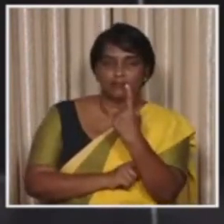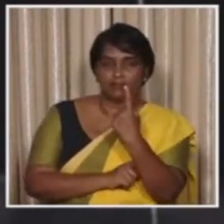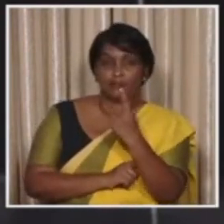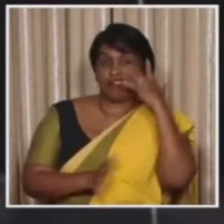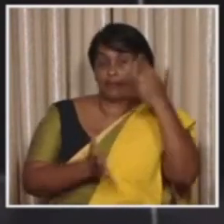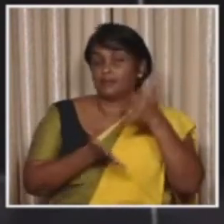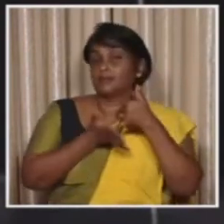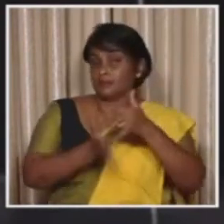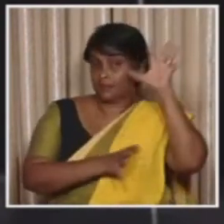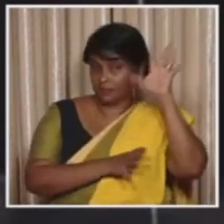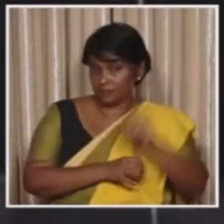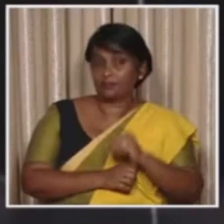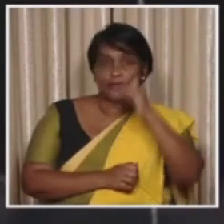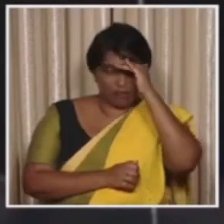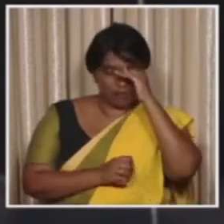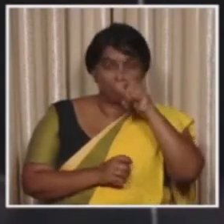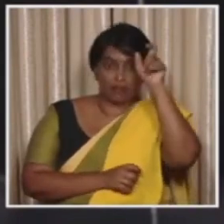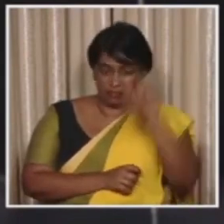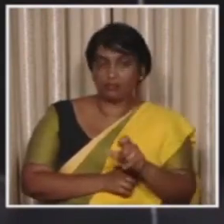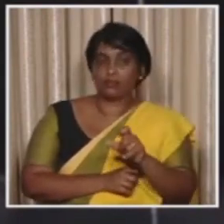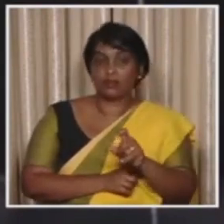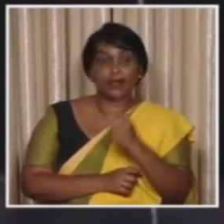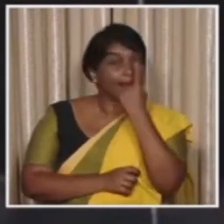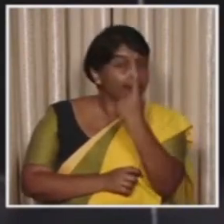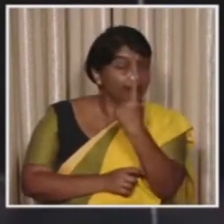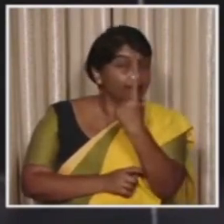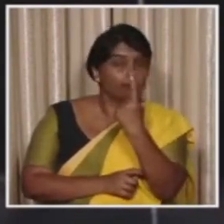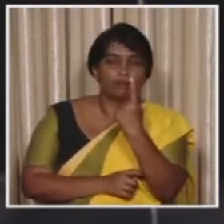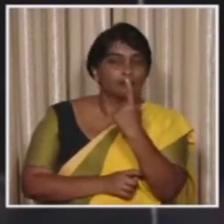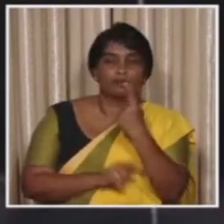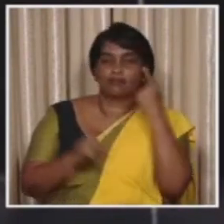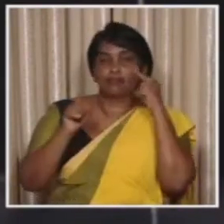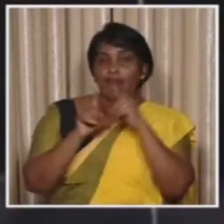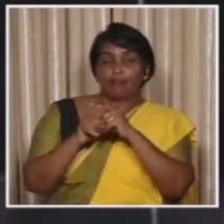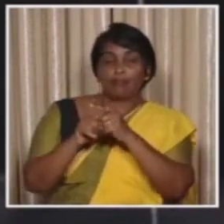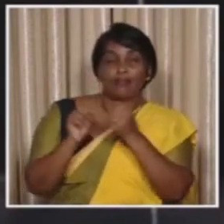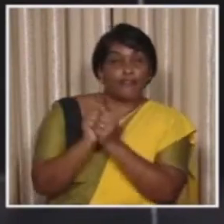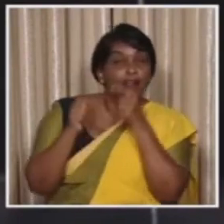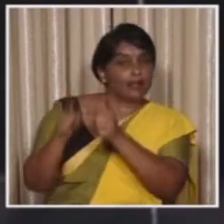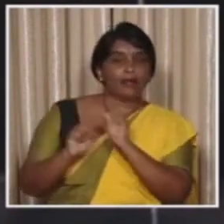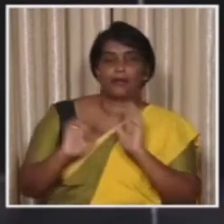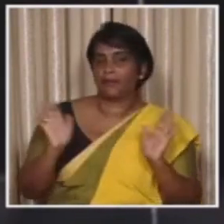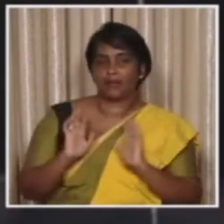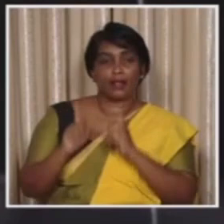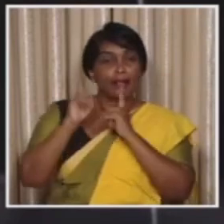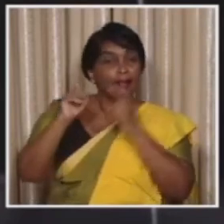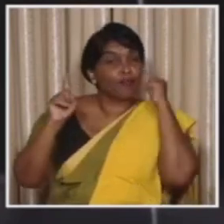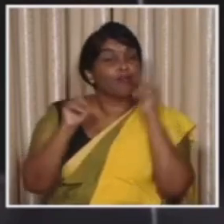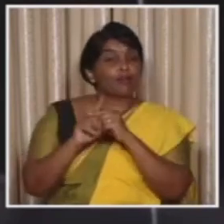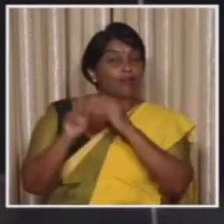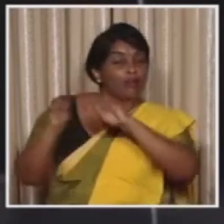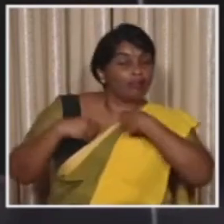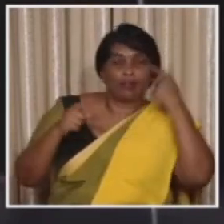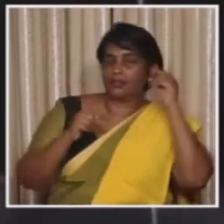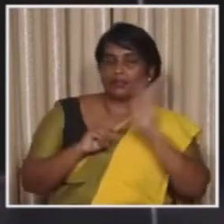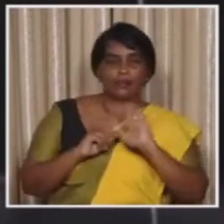ලෝක කුසලානේ මේ රටට ගෙනත් දෙන නායකත්ව දිනු ක්‍රීඩකයා තමයි. හැබැයි එක්කෙනෙක් මත විතරක් ඩිපෙන්ඩ් වෙන්න යන්න එපා. එක්කෙනෙක් මත විතරක් යැපෙන්න යන්න එපා.